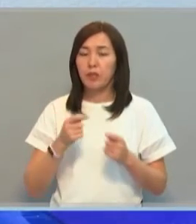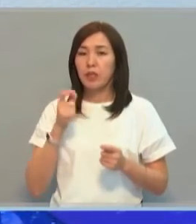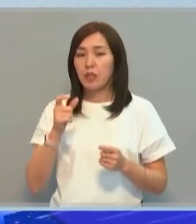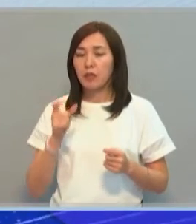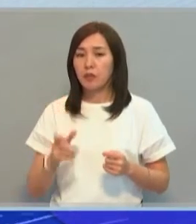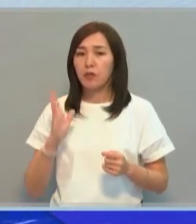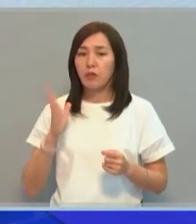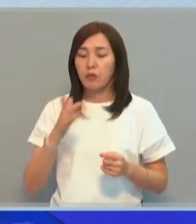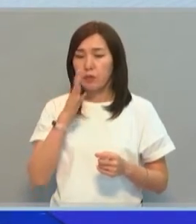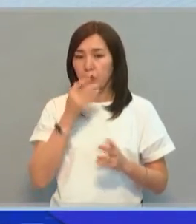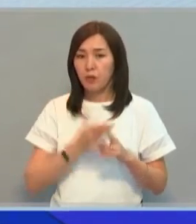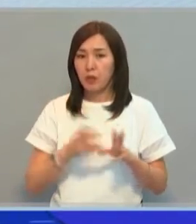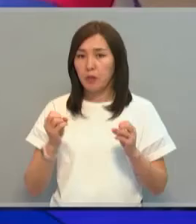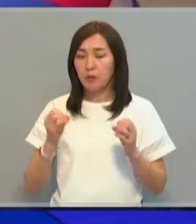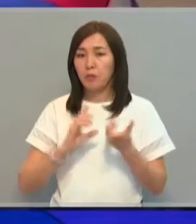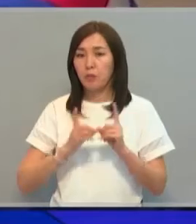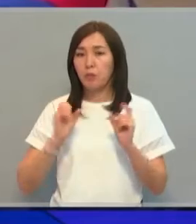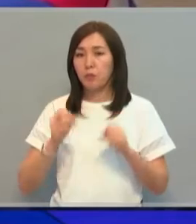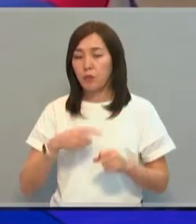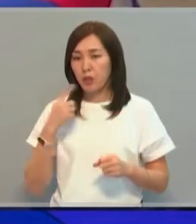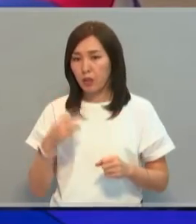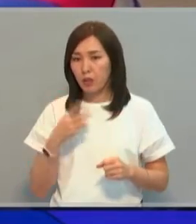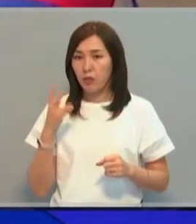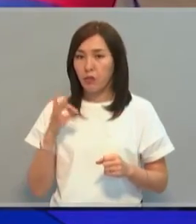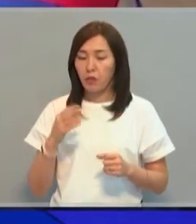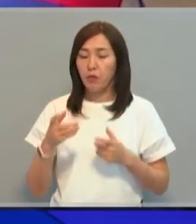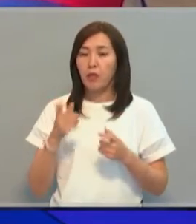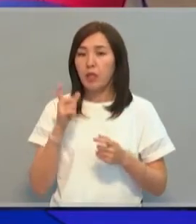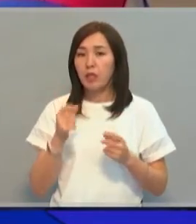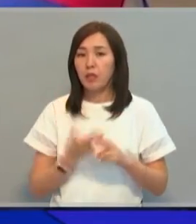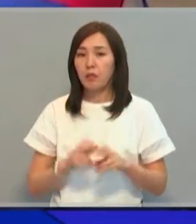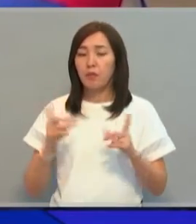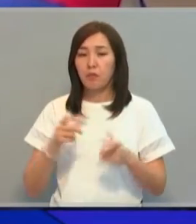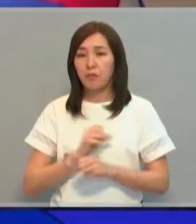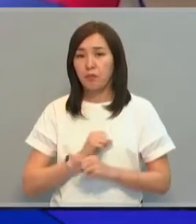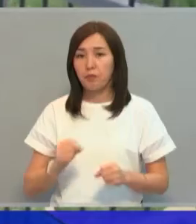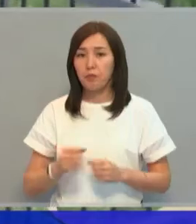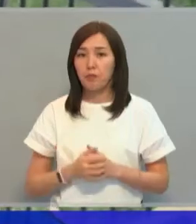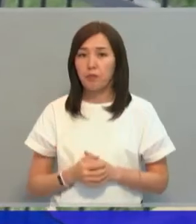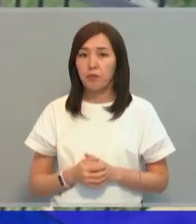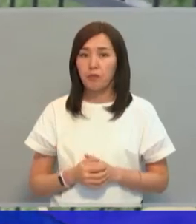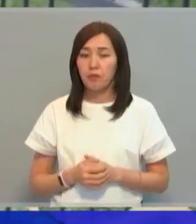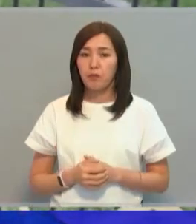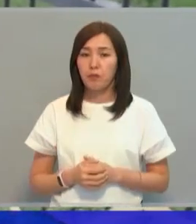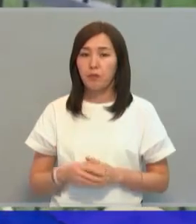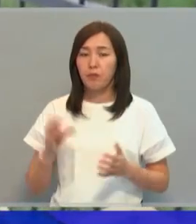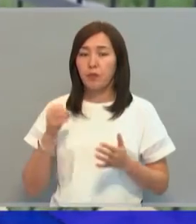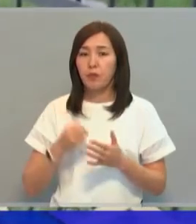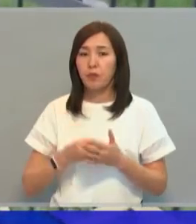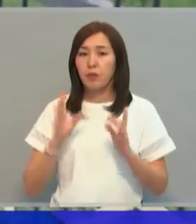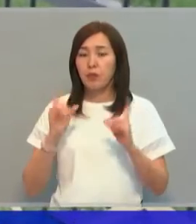Департамент басшысы алдағы уақытта да тағы да өзгеруі мүмкін деп отыр. Бірақ қала халқы мұны құптамайды. Конечно, бұл жақсы емес